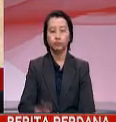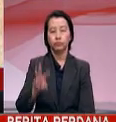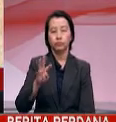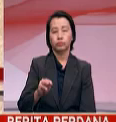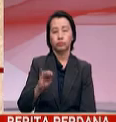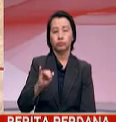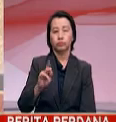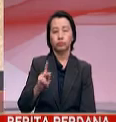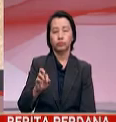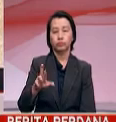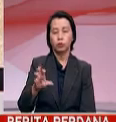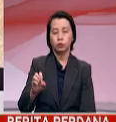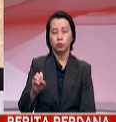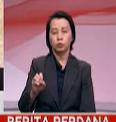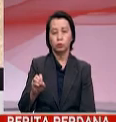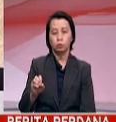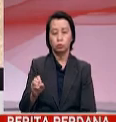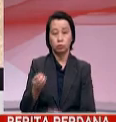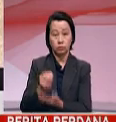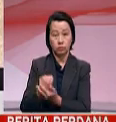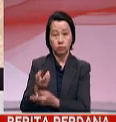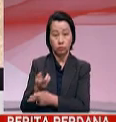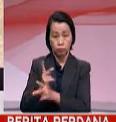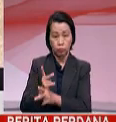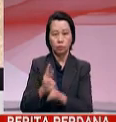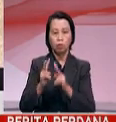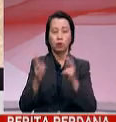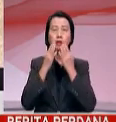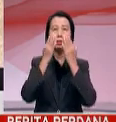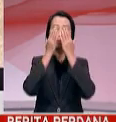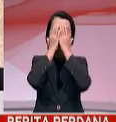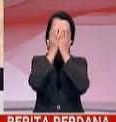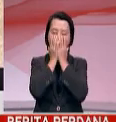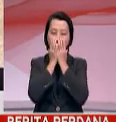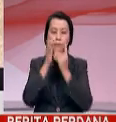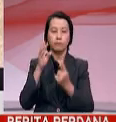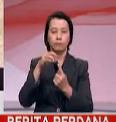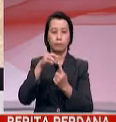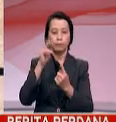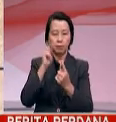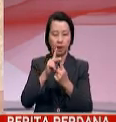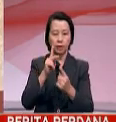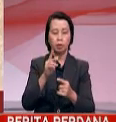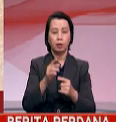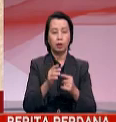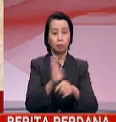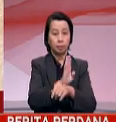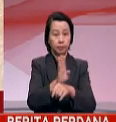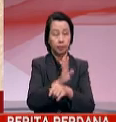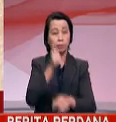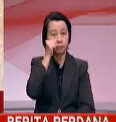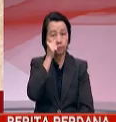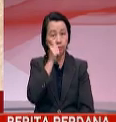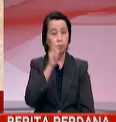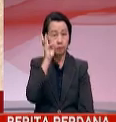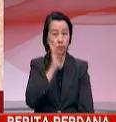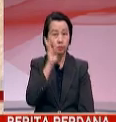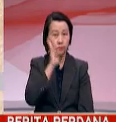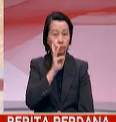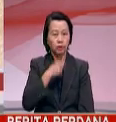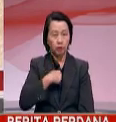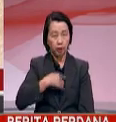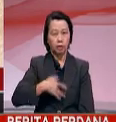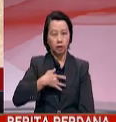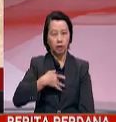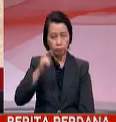Mikrokredit penjana ini menerusi BSN Negeri Tekun, saya rasa sangat bersyukur, terutamanya kepada usahawan wanita. Saya rasa